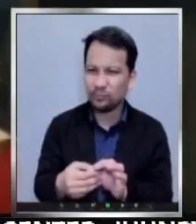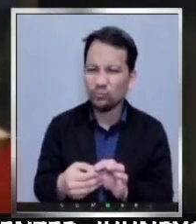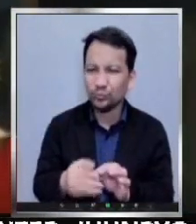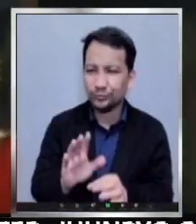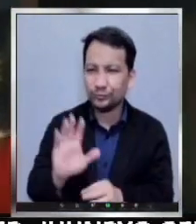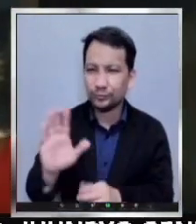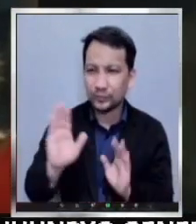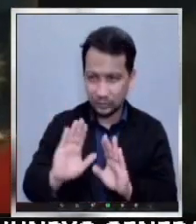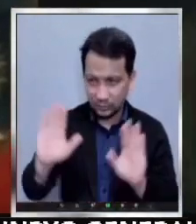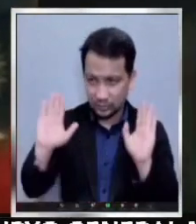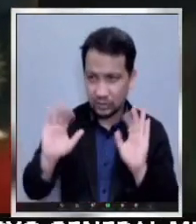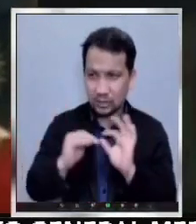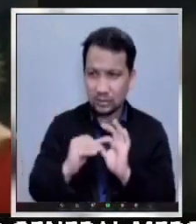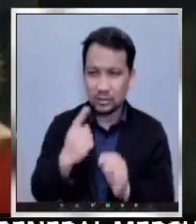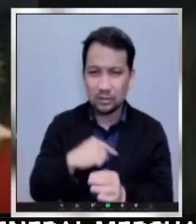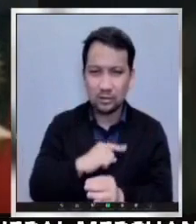or